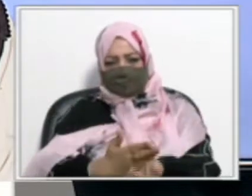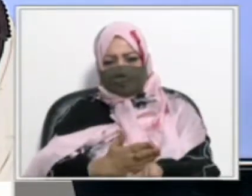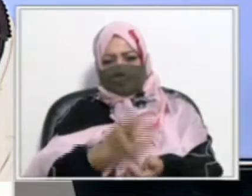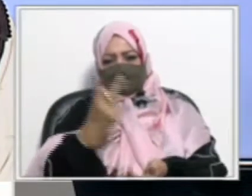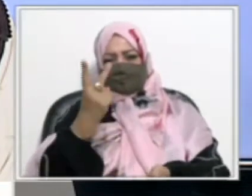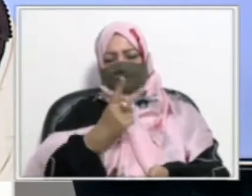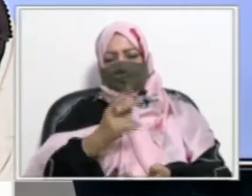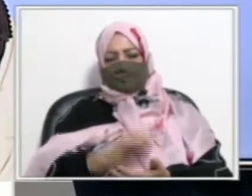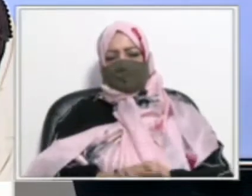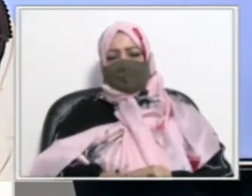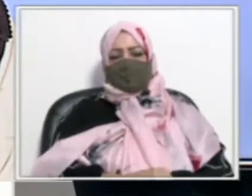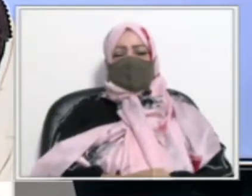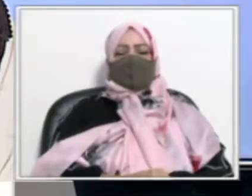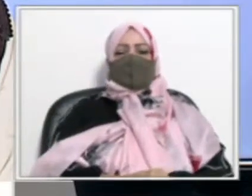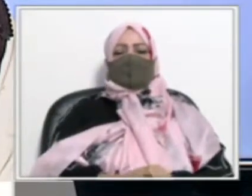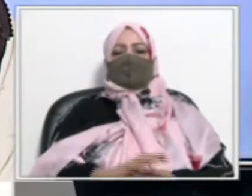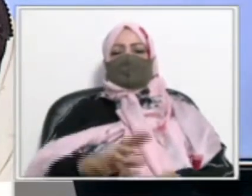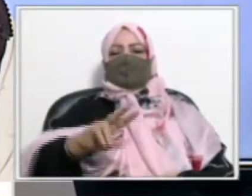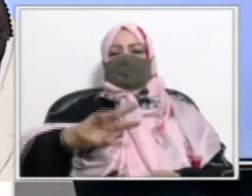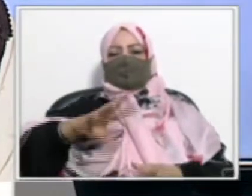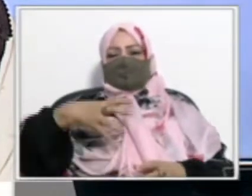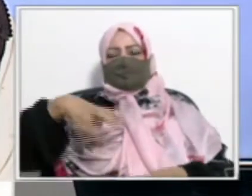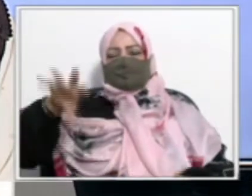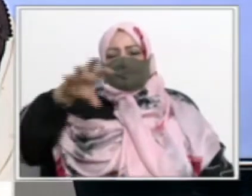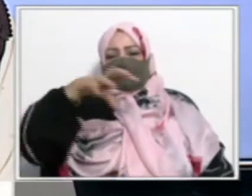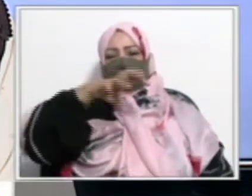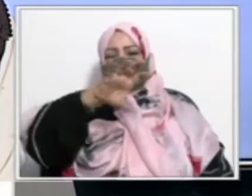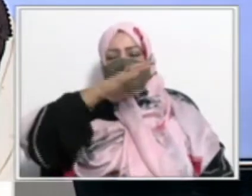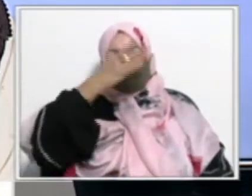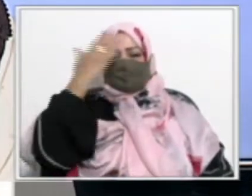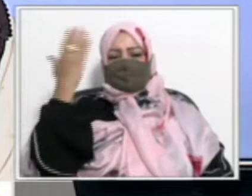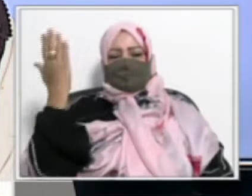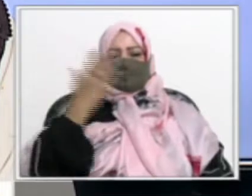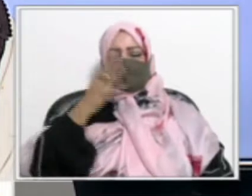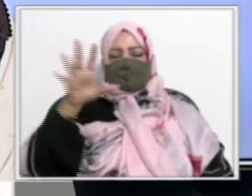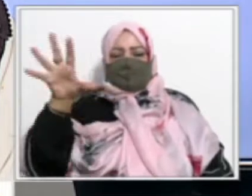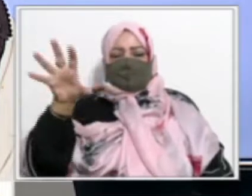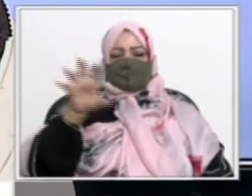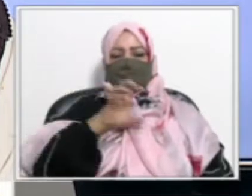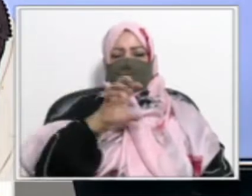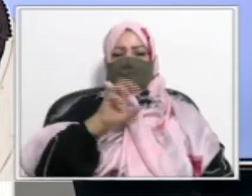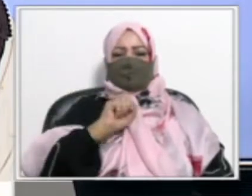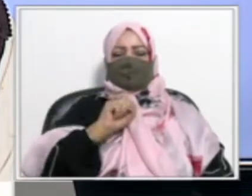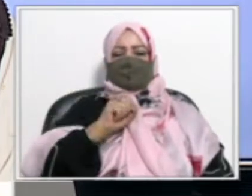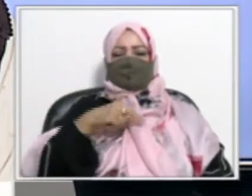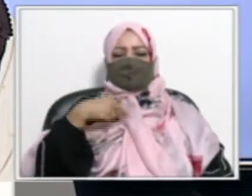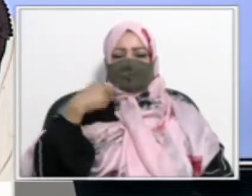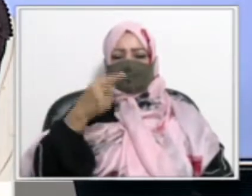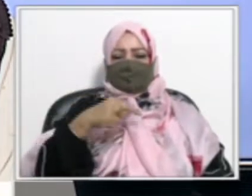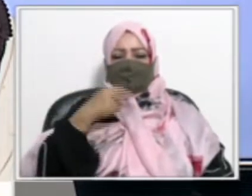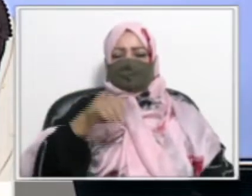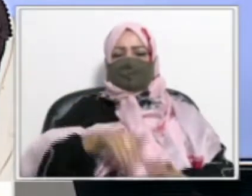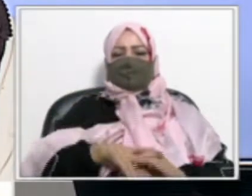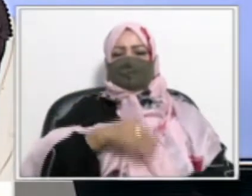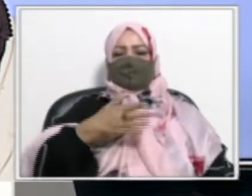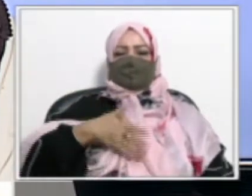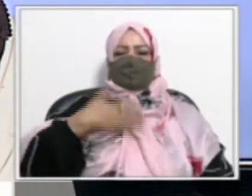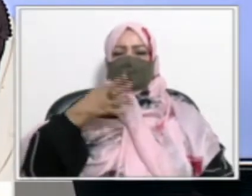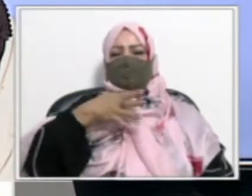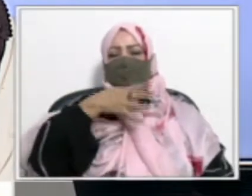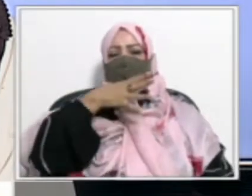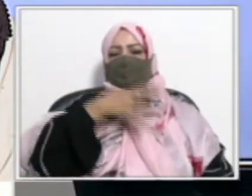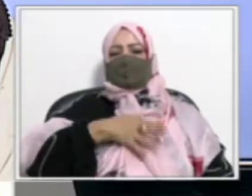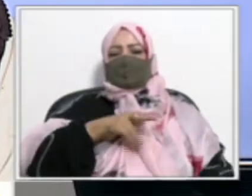ثبتت عن النبي صلى الله عليه وسلم، فقد ثبت أن النبي صلى الله عليه وسلم نسي وسلم